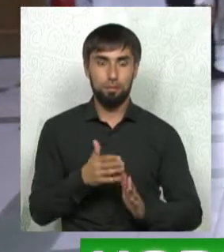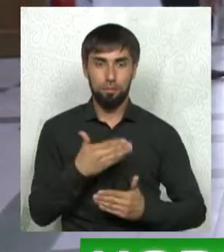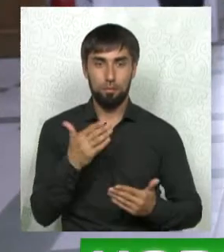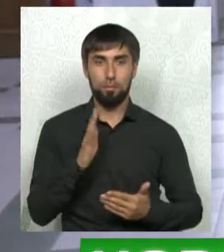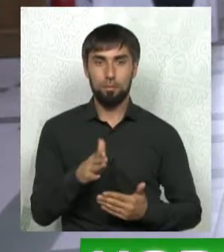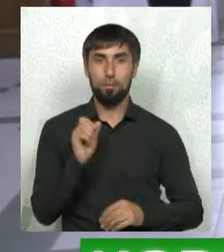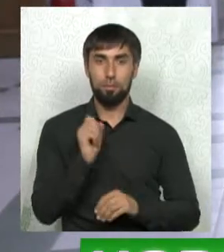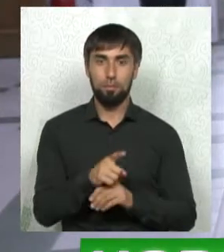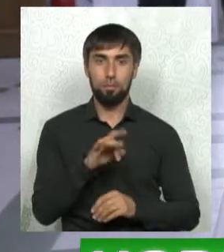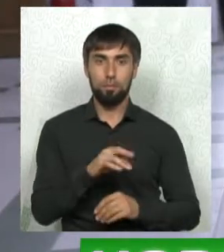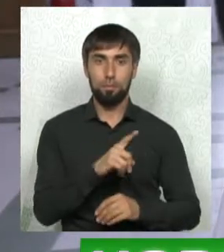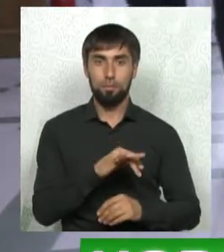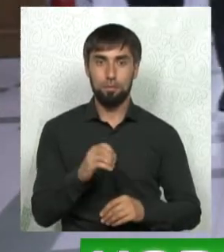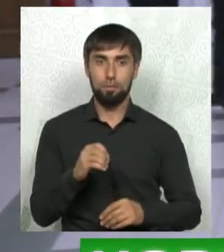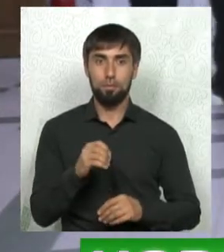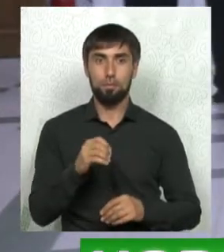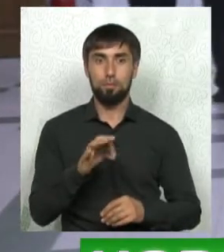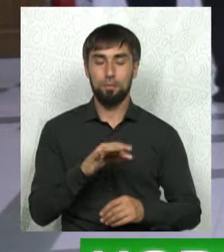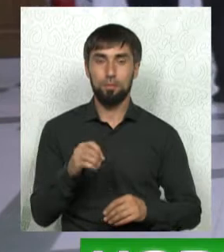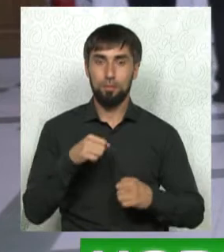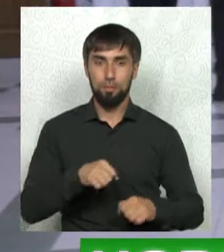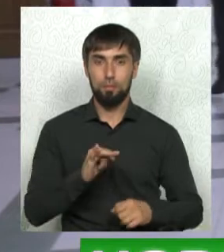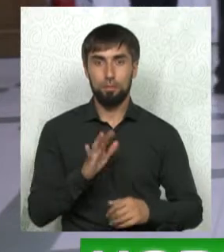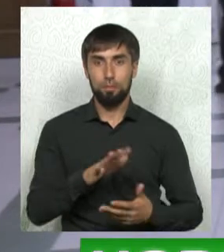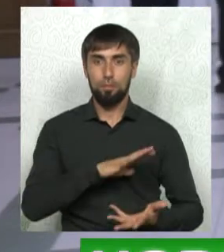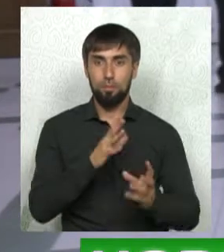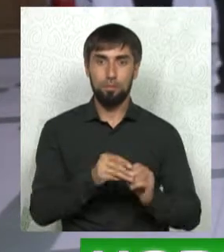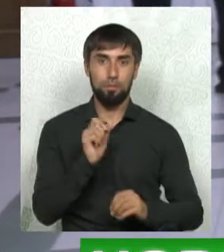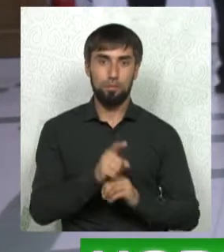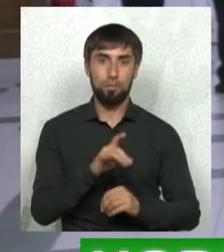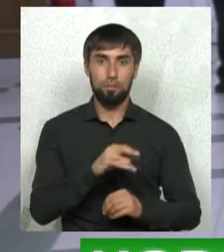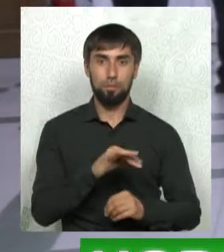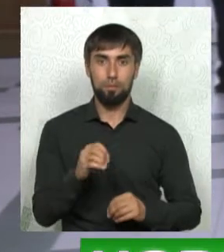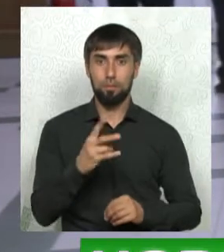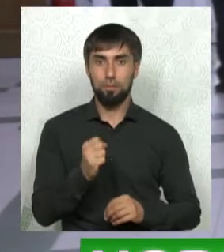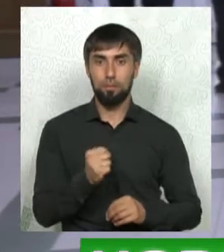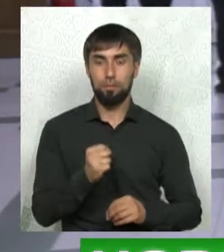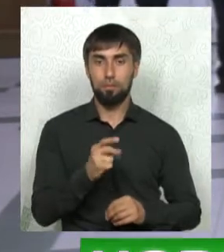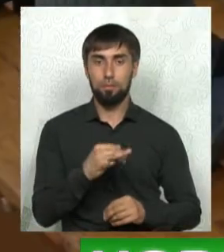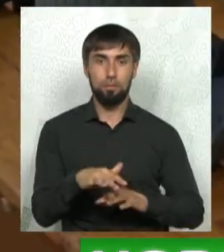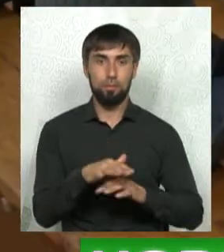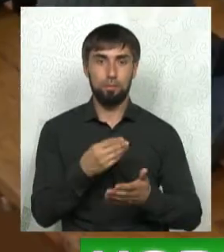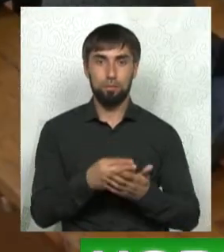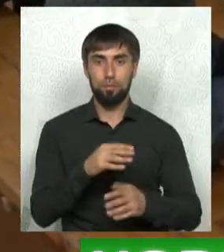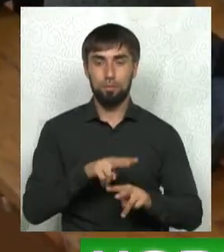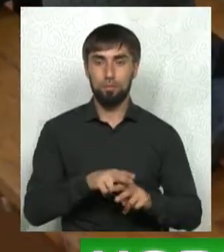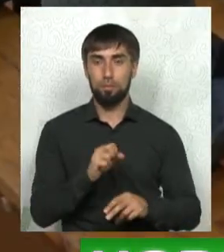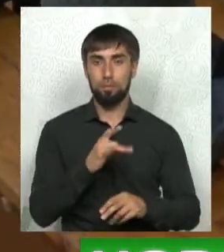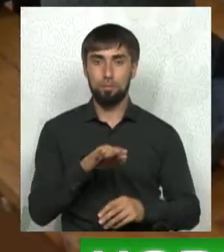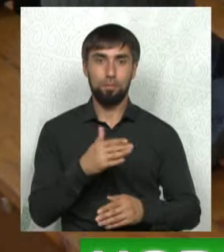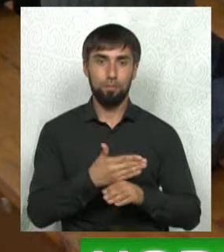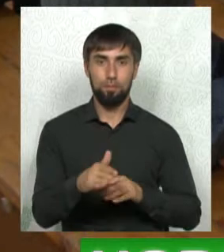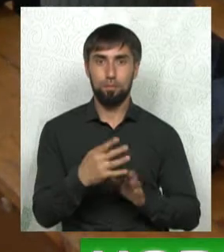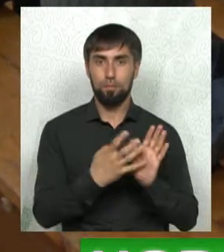Выйдет приказ о зачислении по особым правам, и затем будет общий приказ о зачислении на основные бюджетные места. Для абитуриентов всего